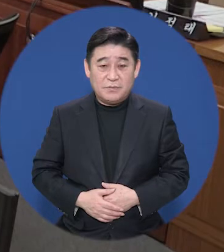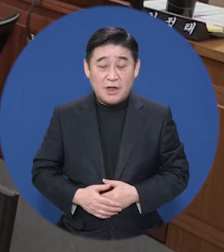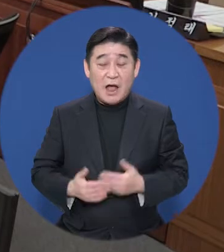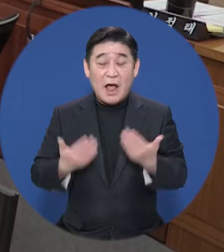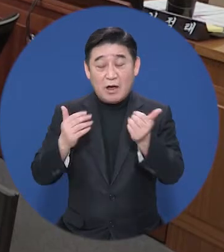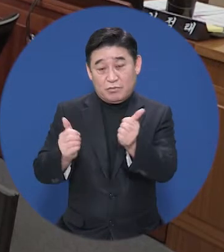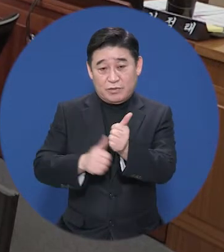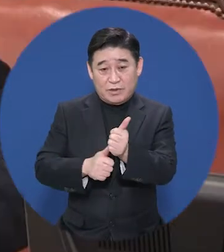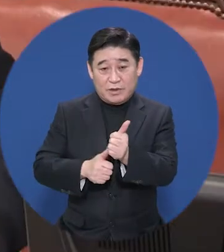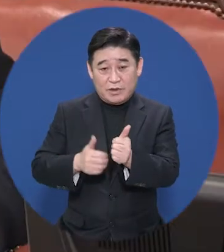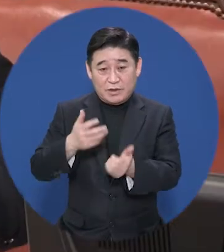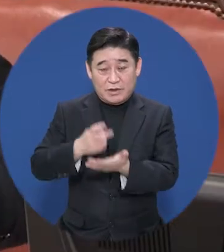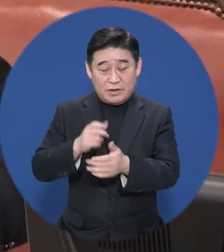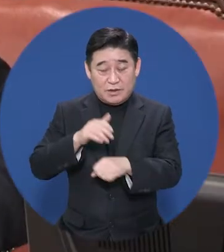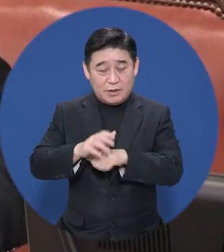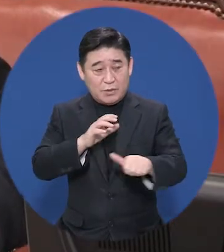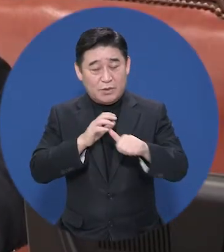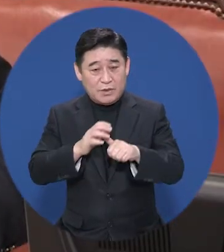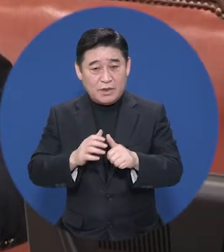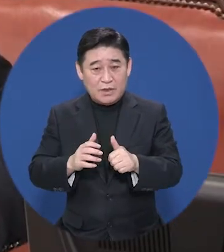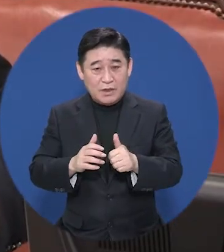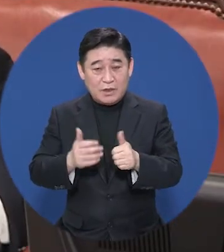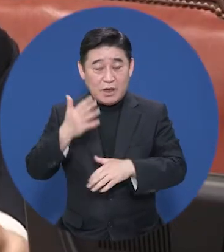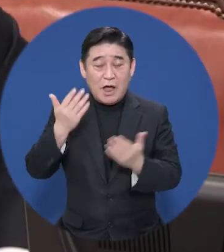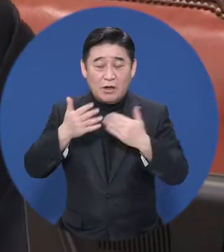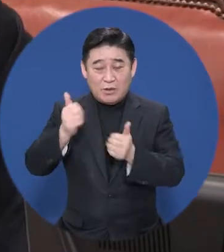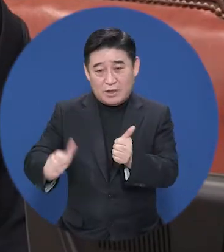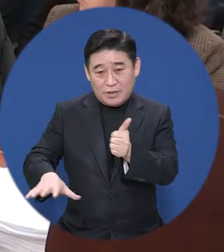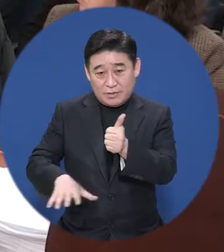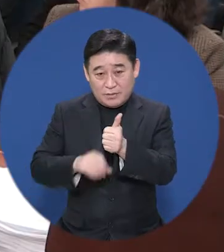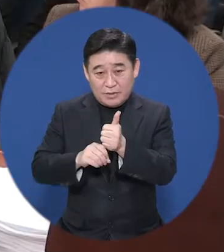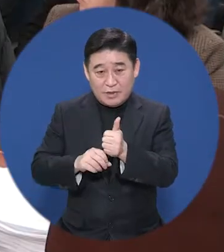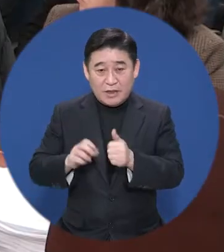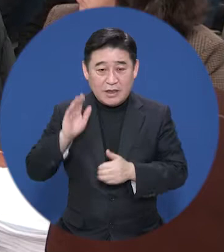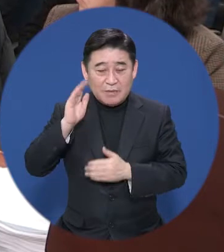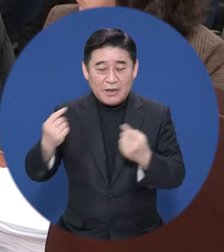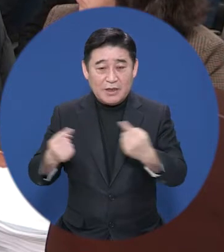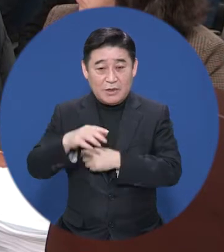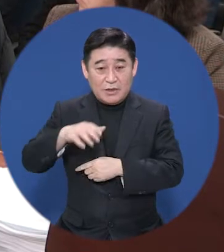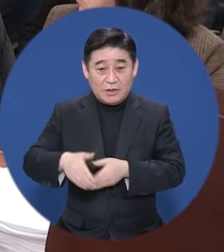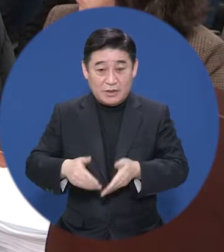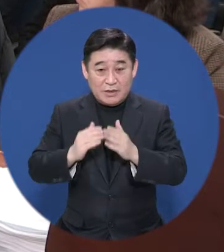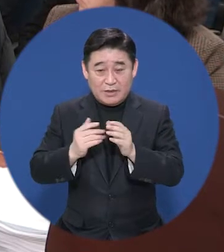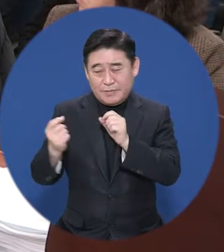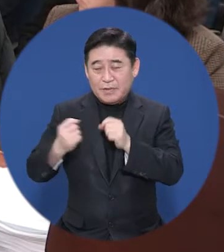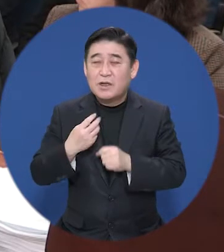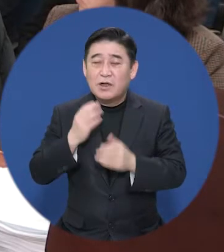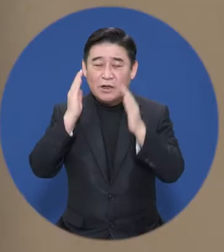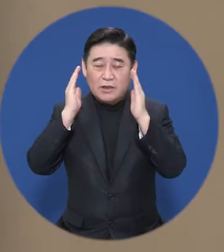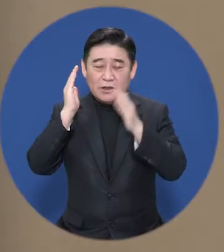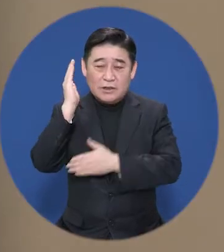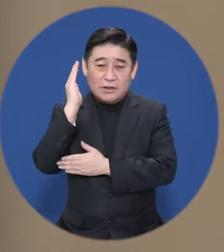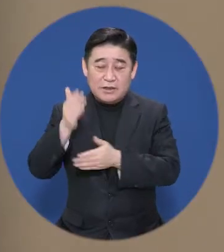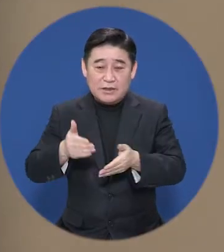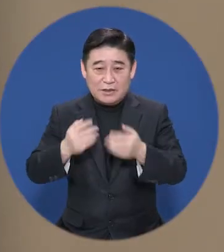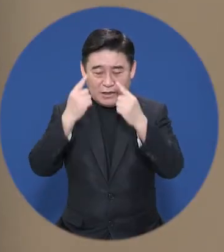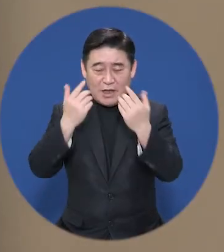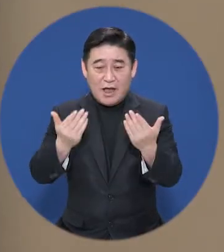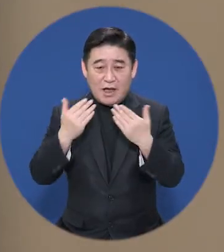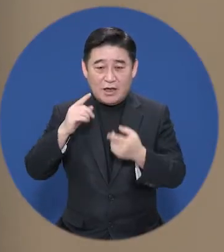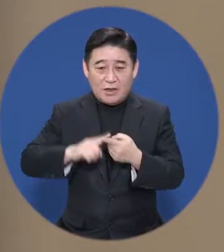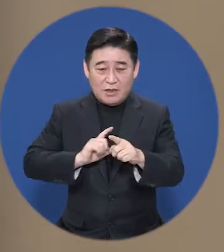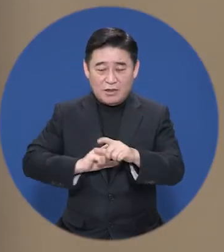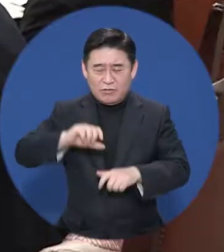부총장제 도입과 총장 직속기구인 미래혁신원 신설을 앞둔 서울시립대학교에 대해서는 추가 예산 문제에